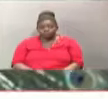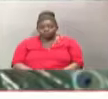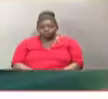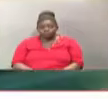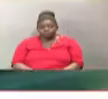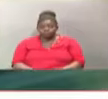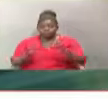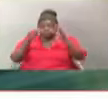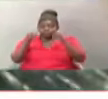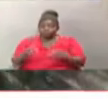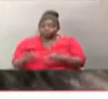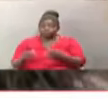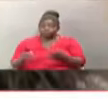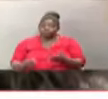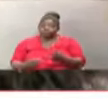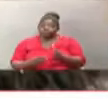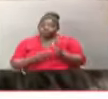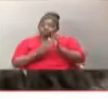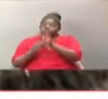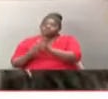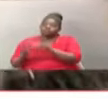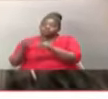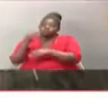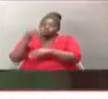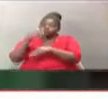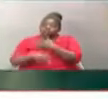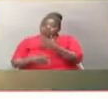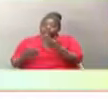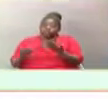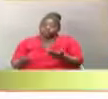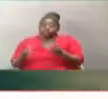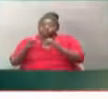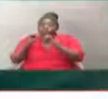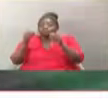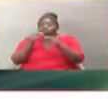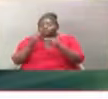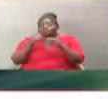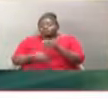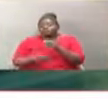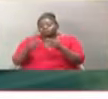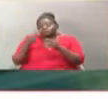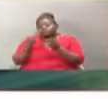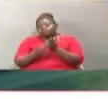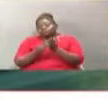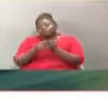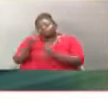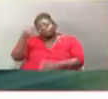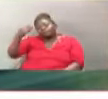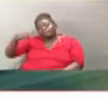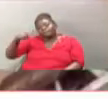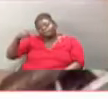Ewoku jikulambuza okuva ku nsalo okutuuka ku nsalo mugulire lye tutumye Uganda Zaabu.